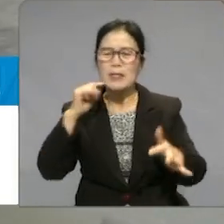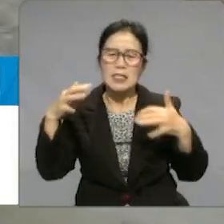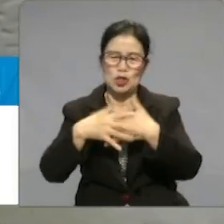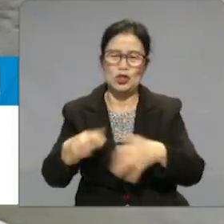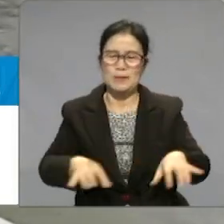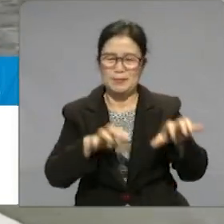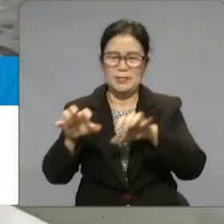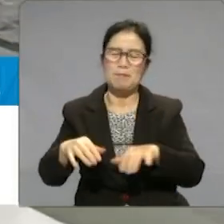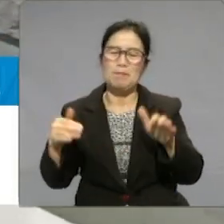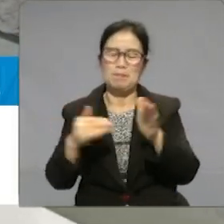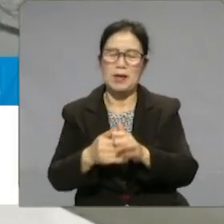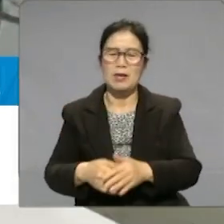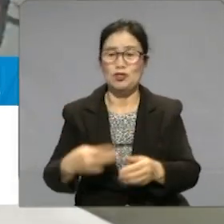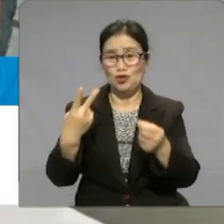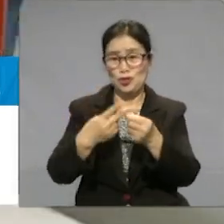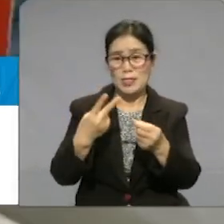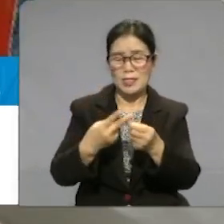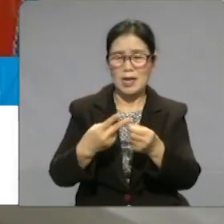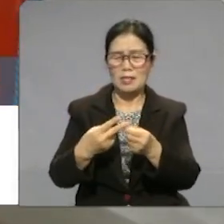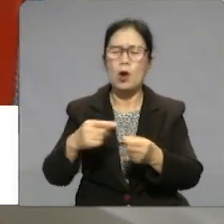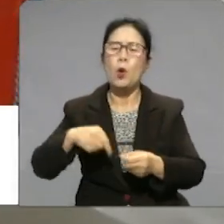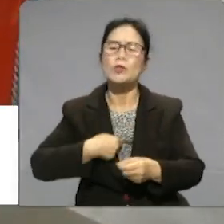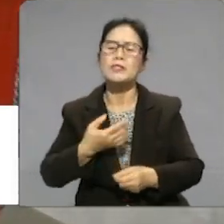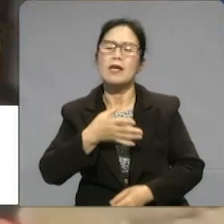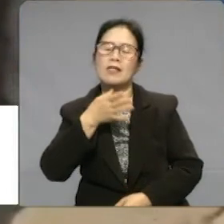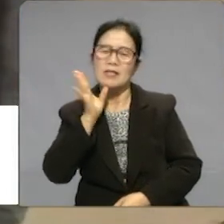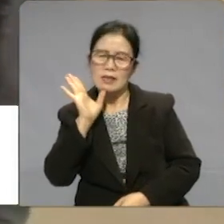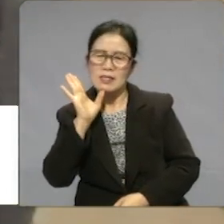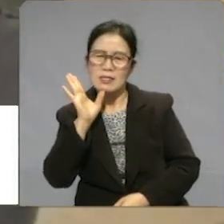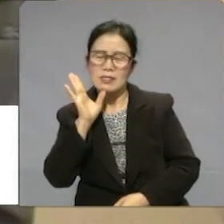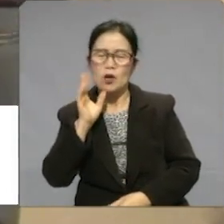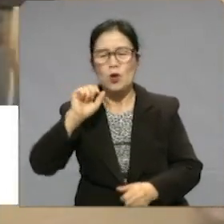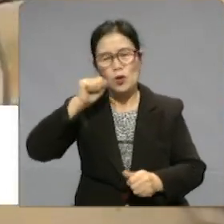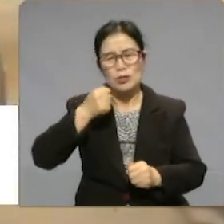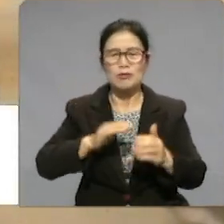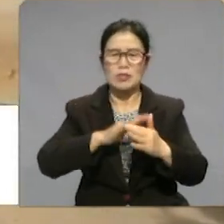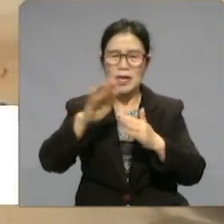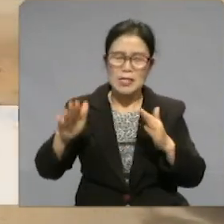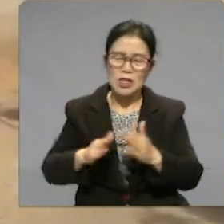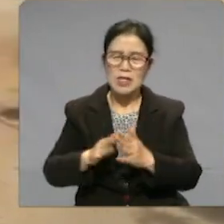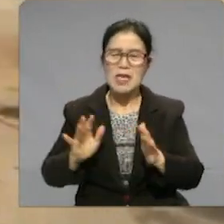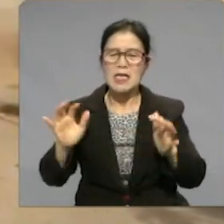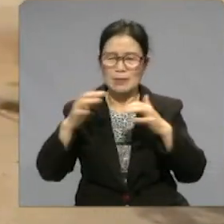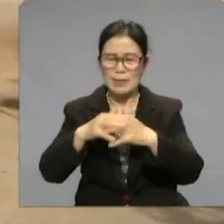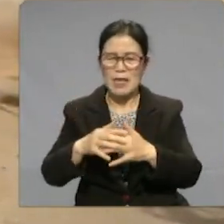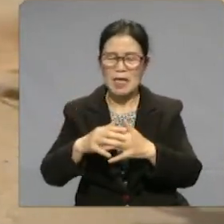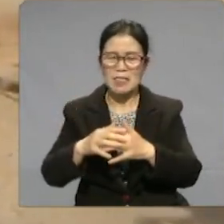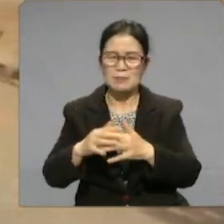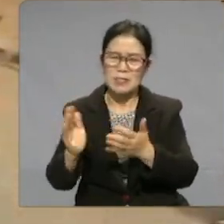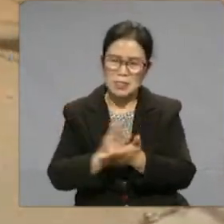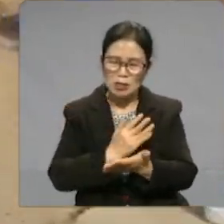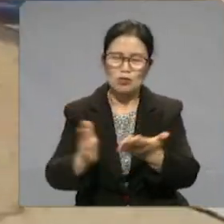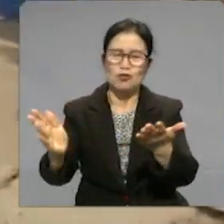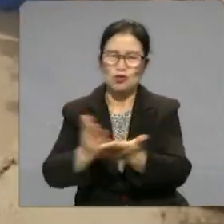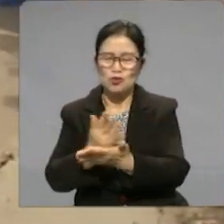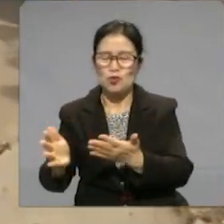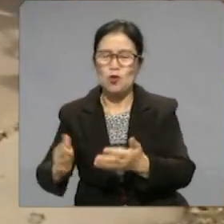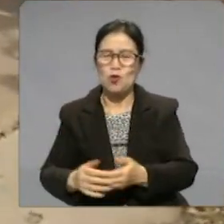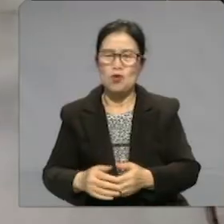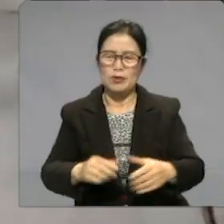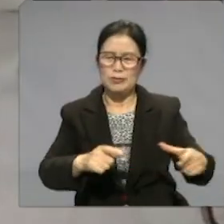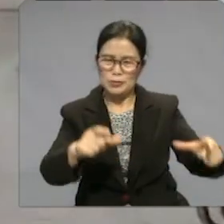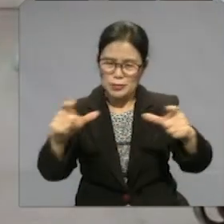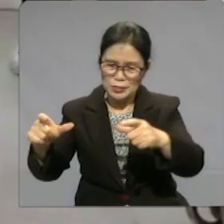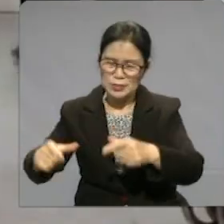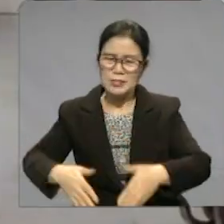담갔습니다. 둘째 날에는 교동에 혼자 사시는 어르신들과 취약가정에 김장김치를 나누며 교동 전역에